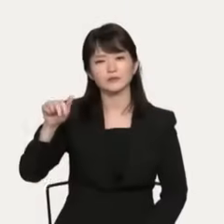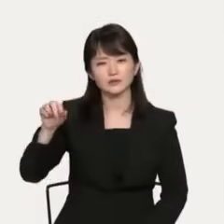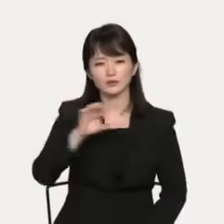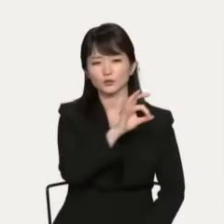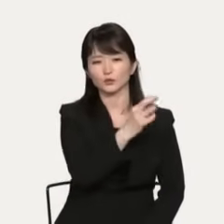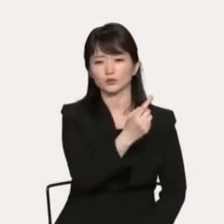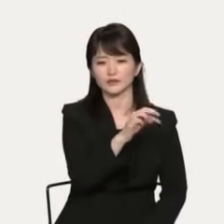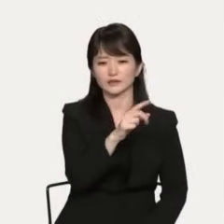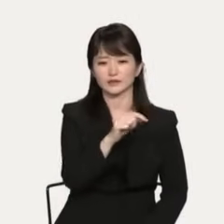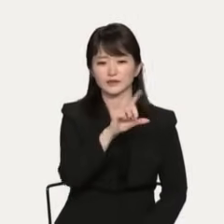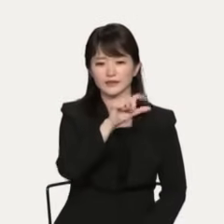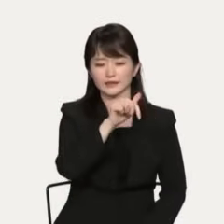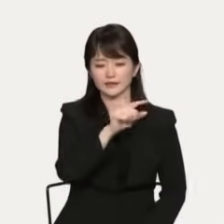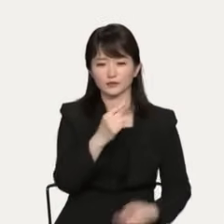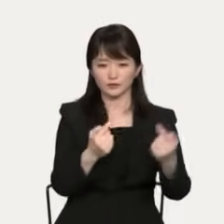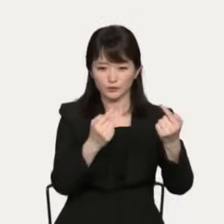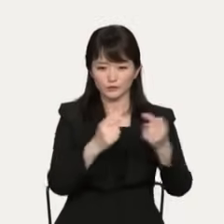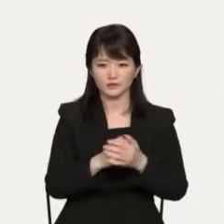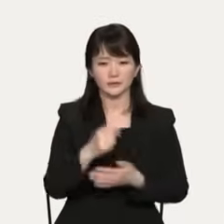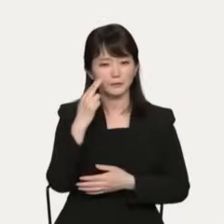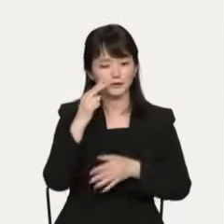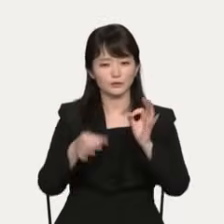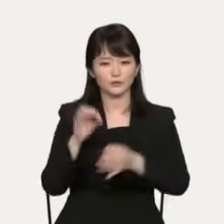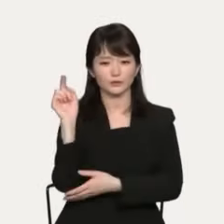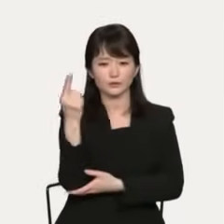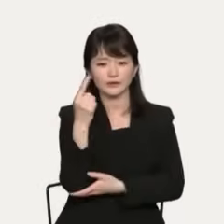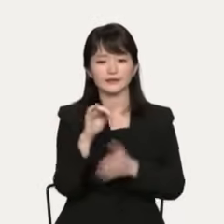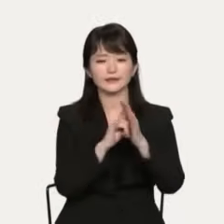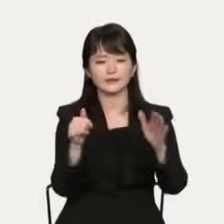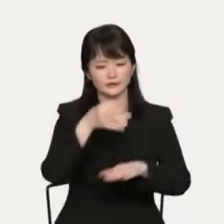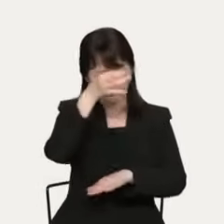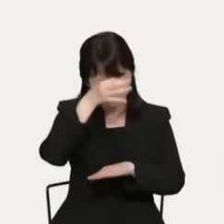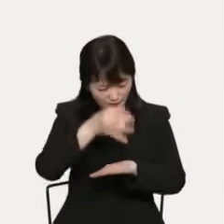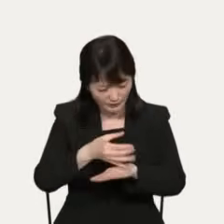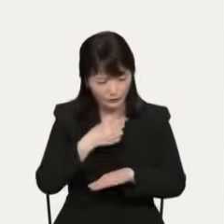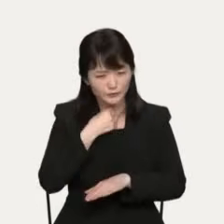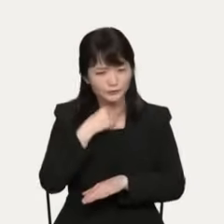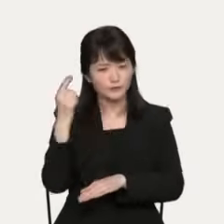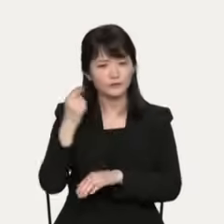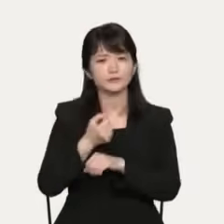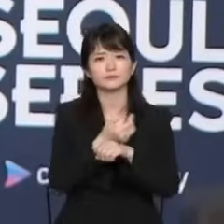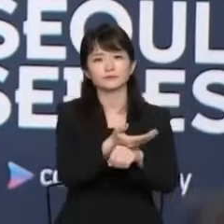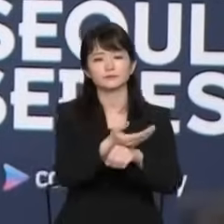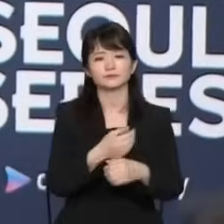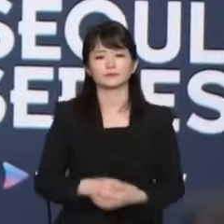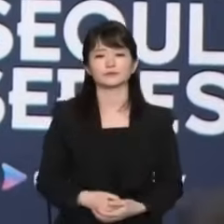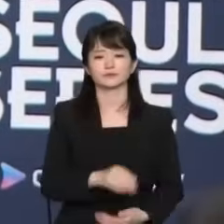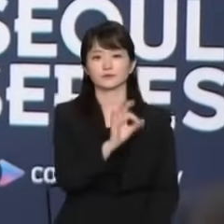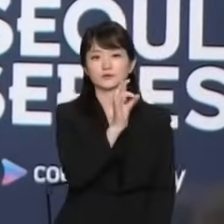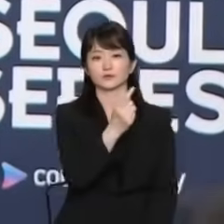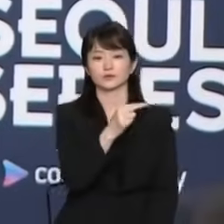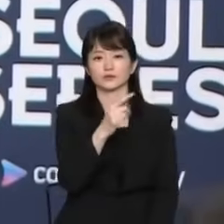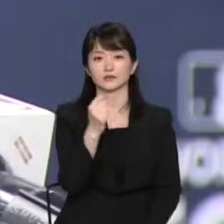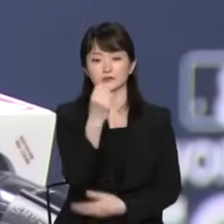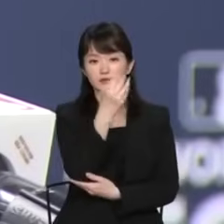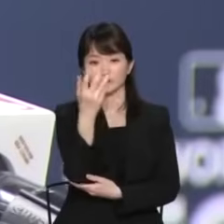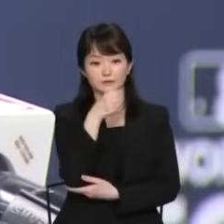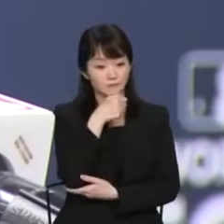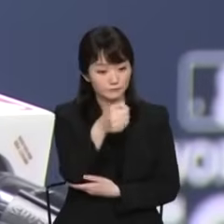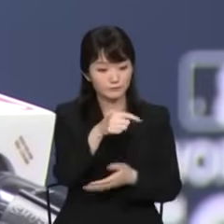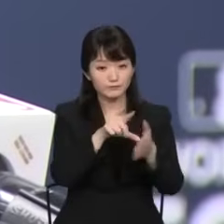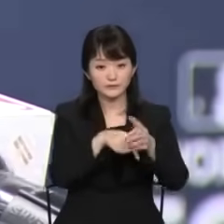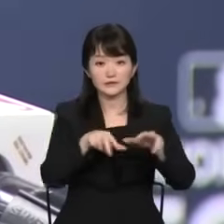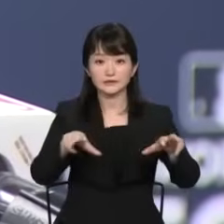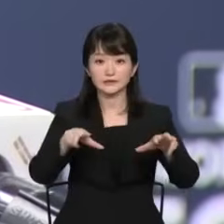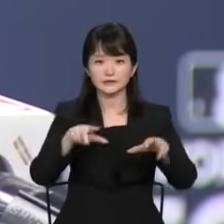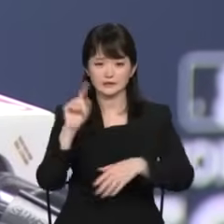오타니와 다저스 구단, 메이저리그 그리고 그의 가족에게 사과하고 싶어 한다고 전했습니다. 이날 오타니는 현지 언론과 인터뷰에서